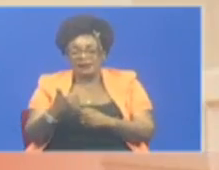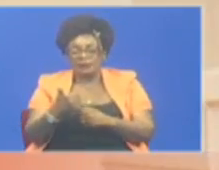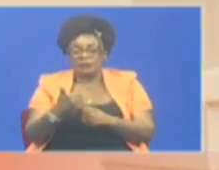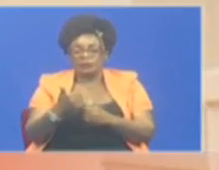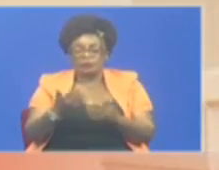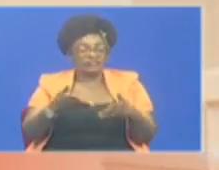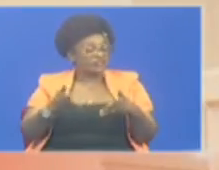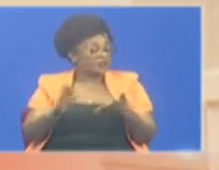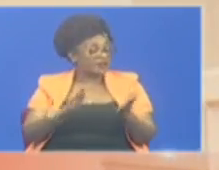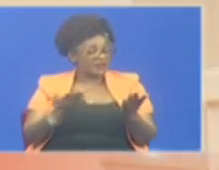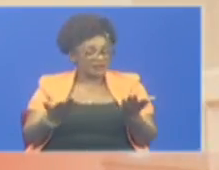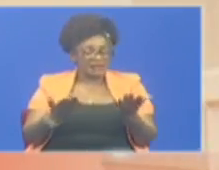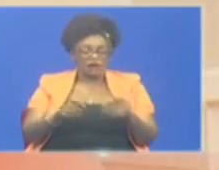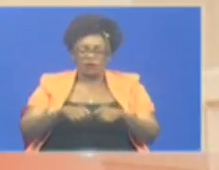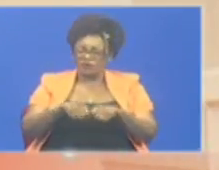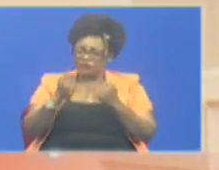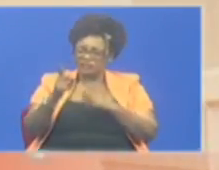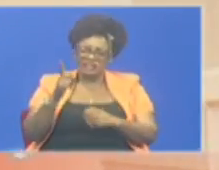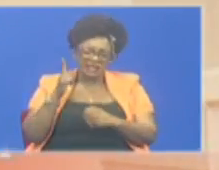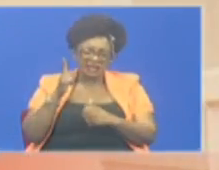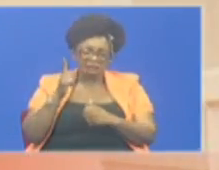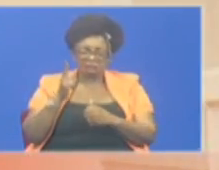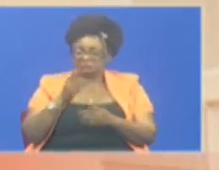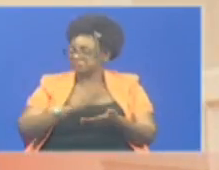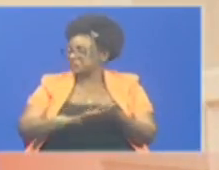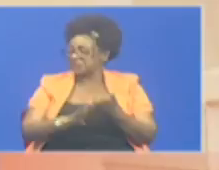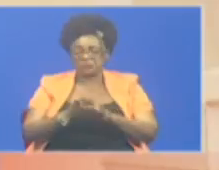Lakini kuvunja sheria haitatusaidia.